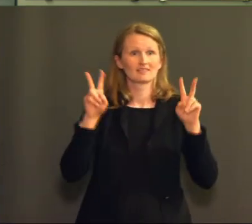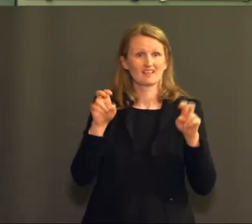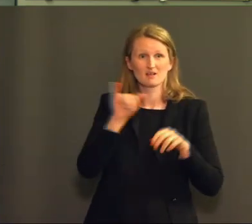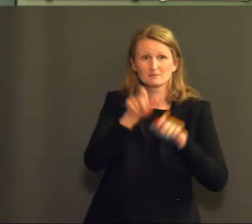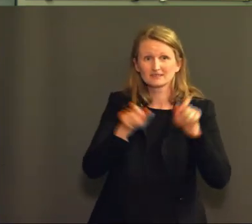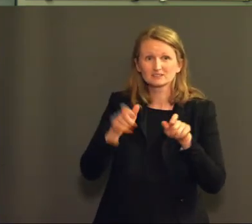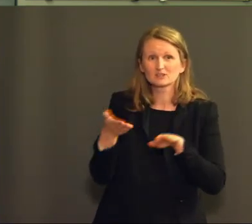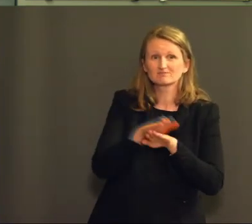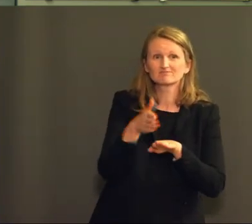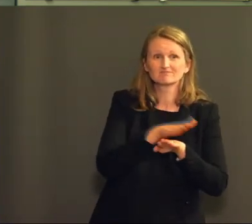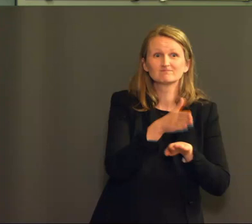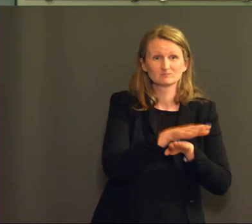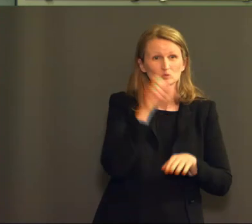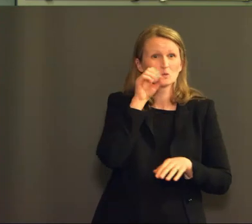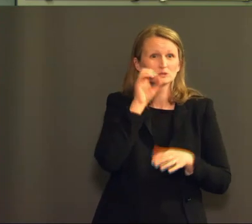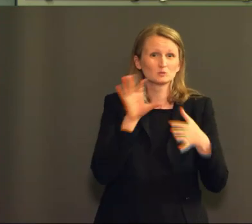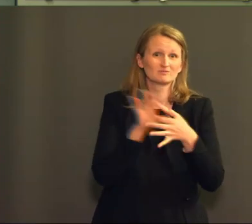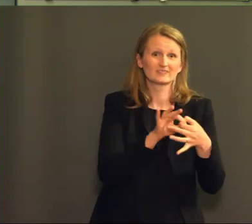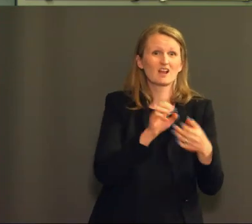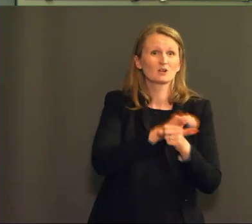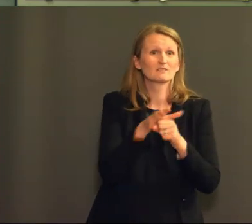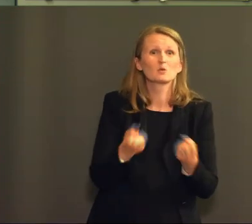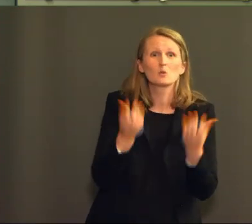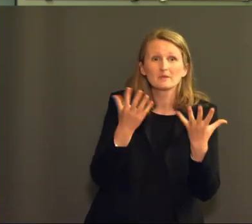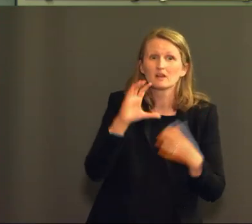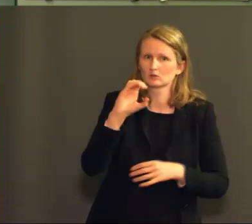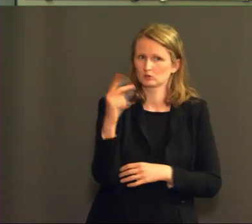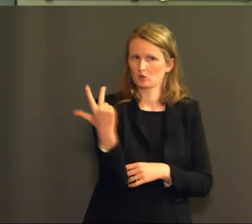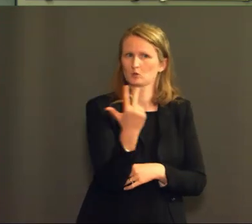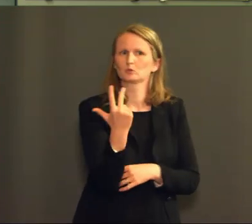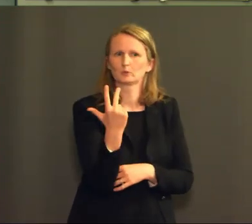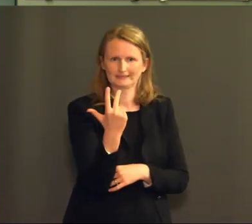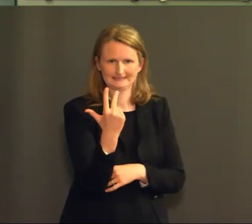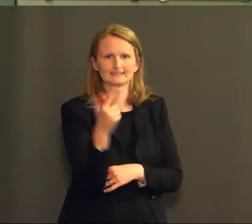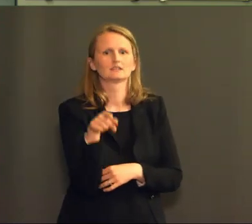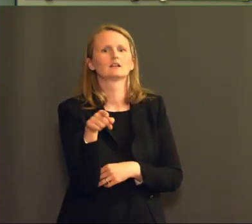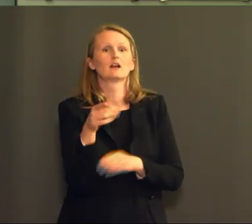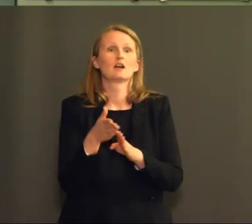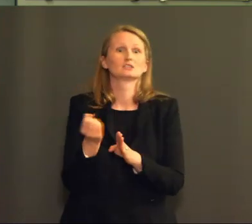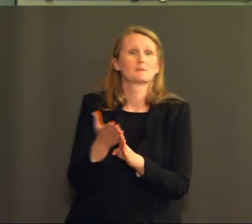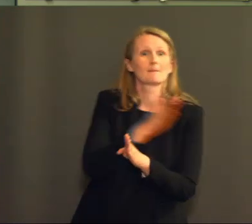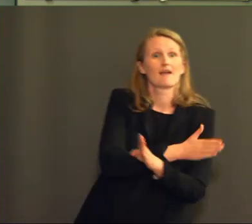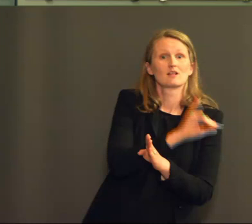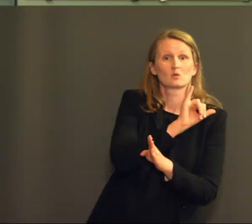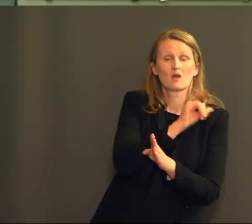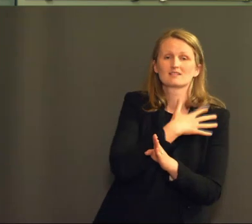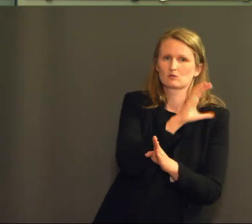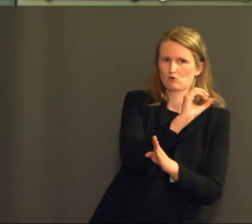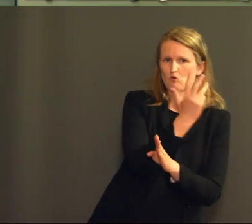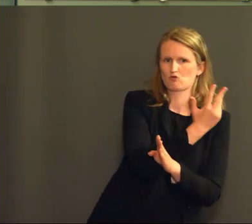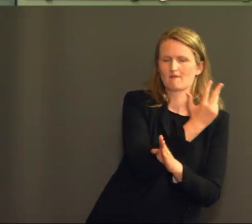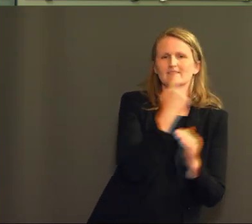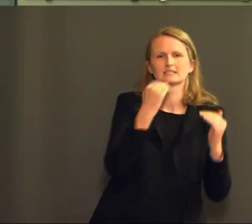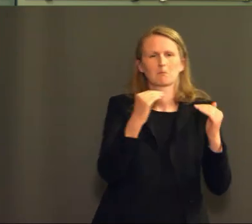dernière, soit 1% de moins que la semaine précédente, 39 décès par jour. Nous constatons principalement une